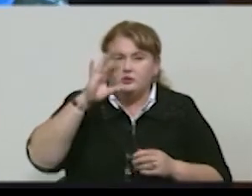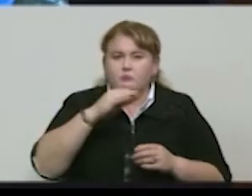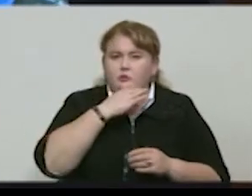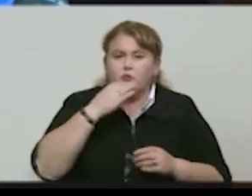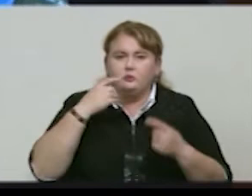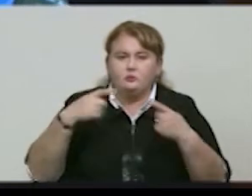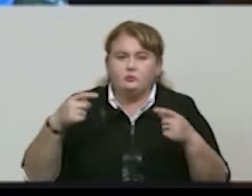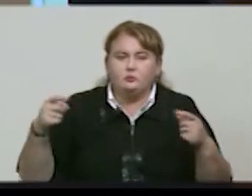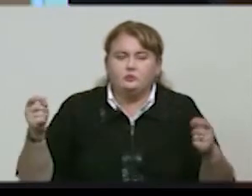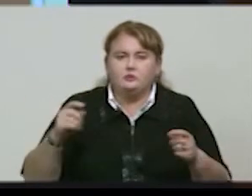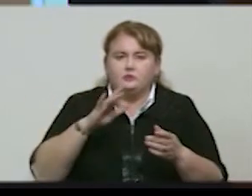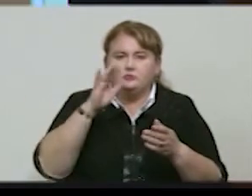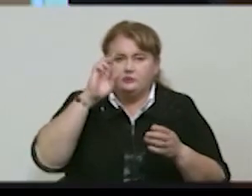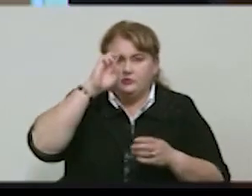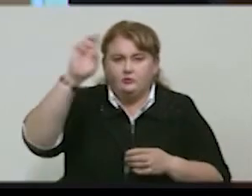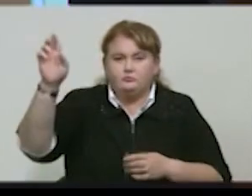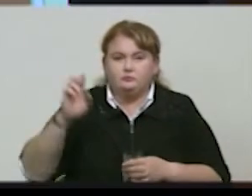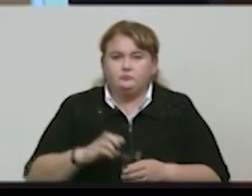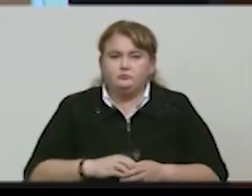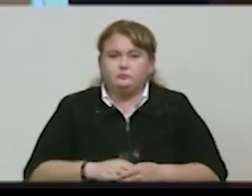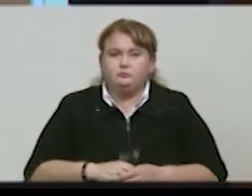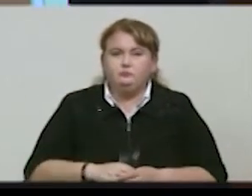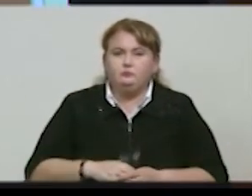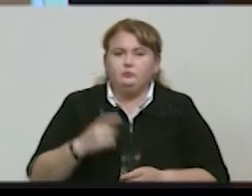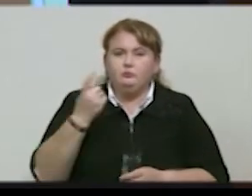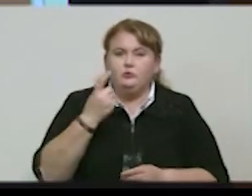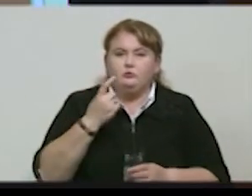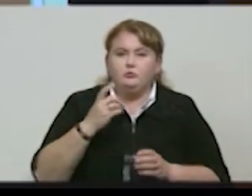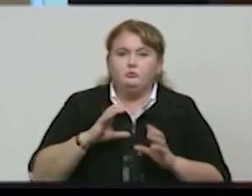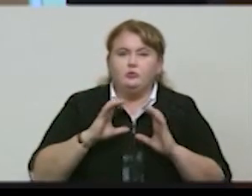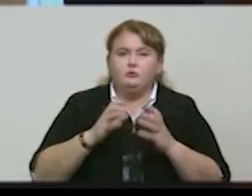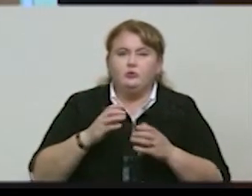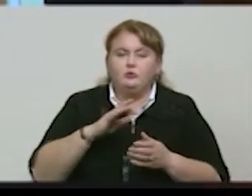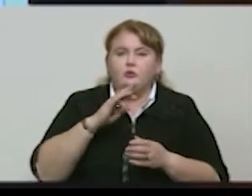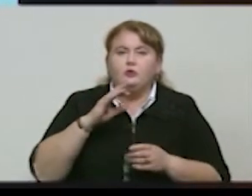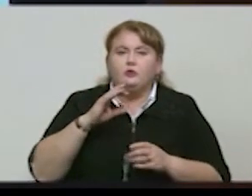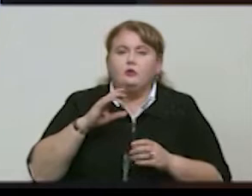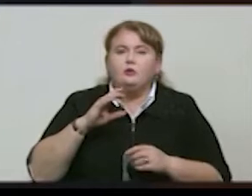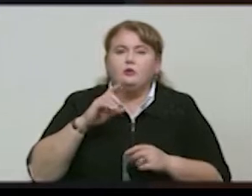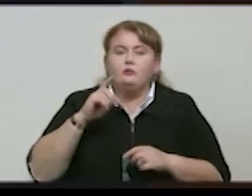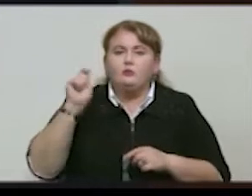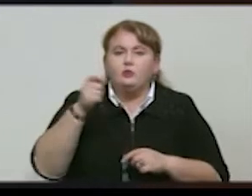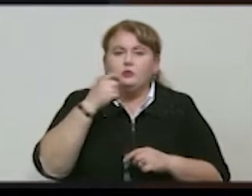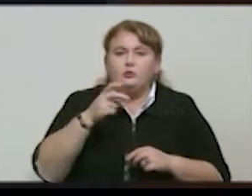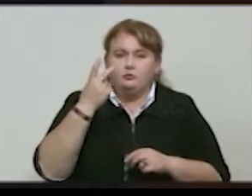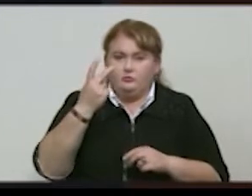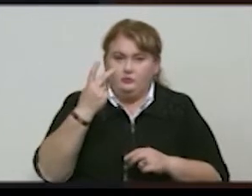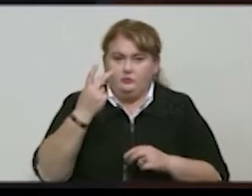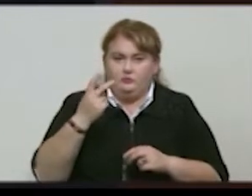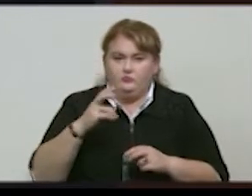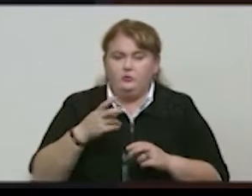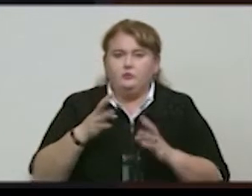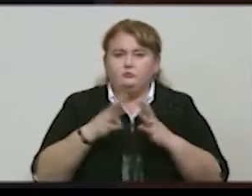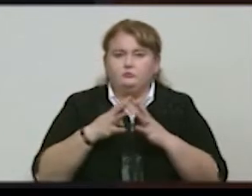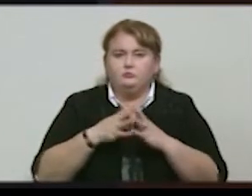другие страны. Первая мировая война – это война двух держав. Каких же держав?